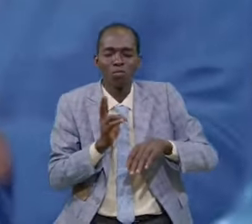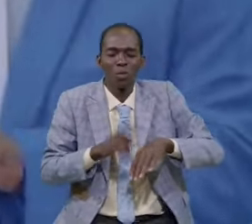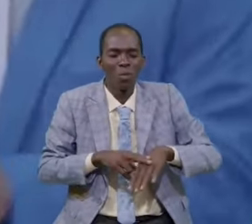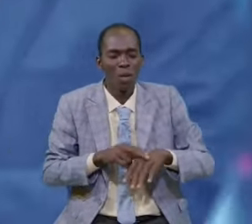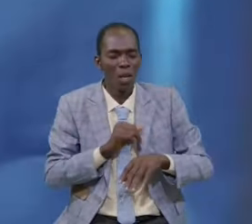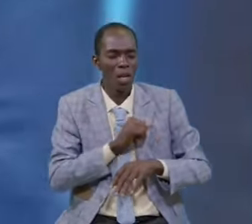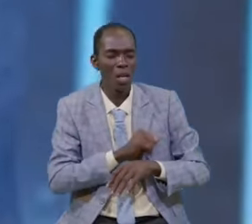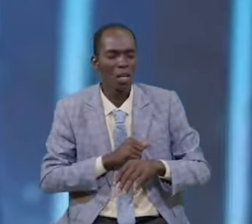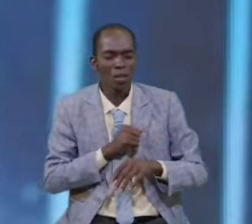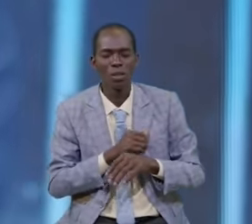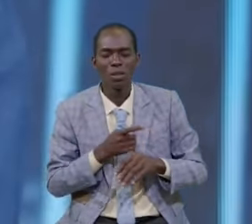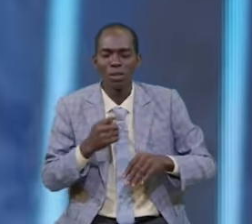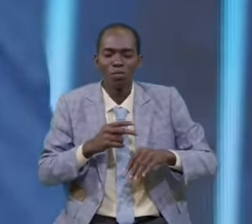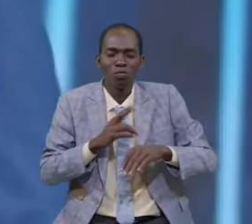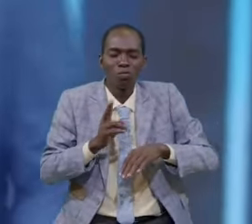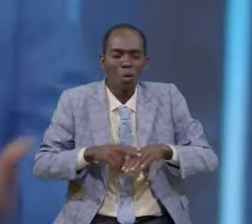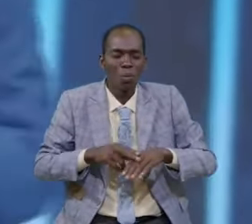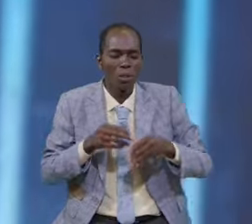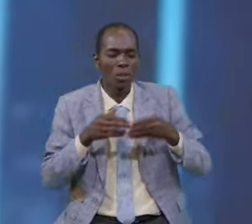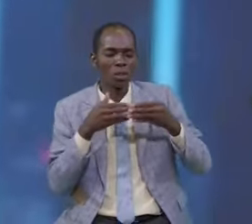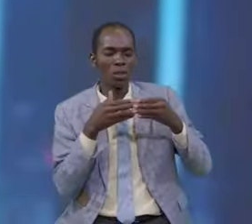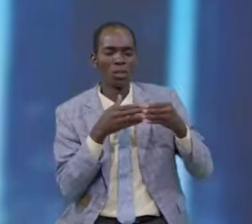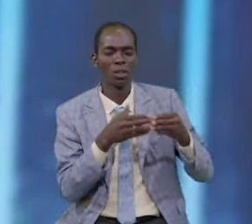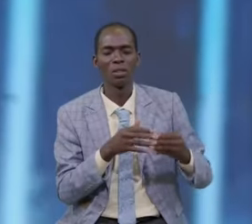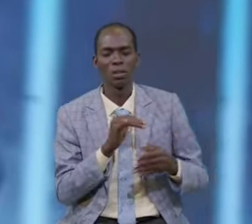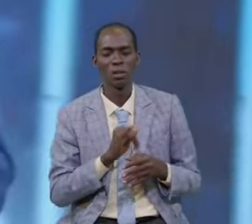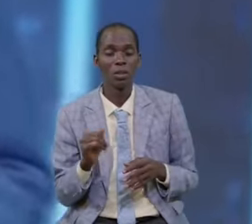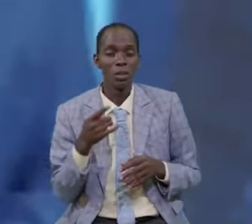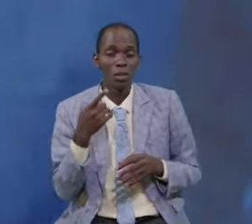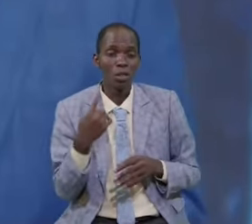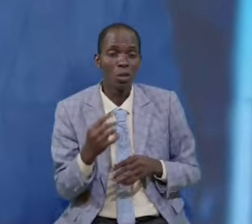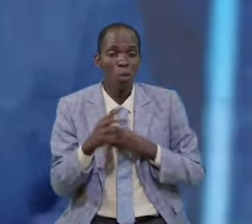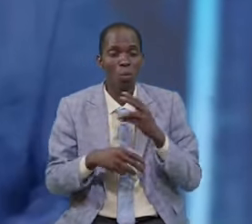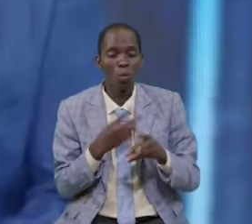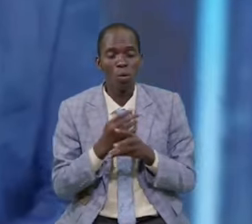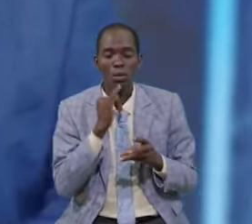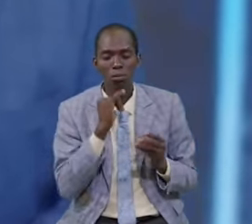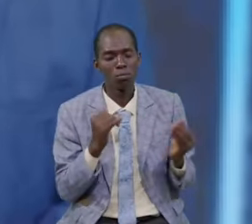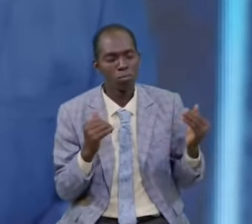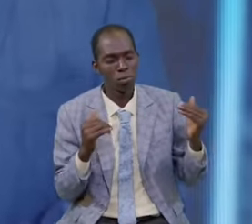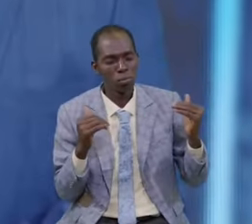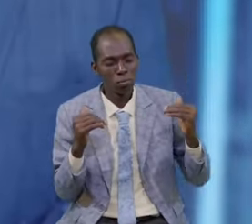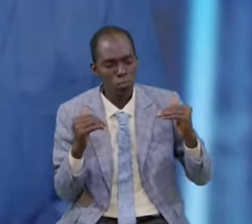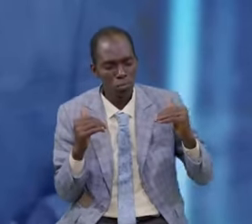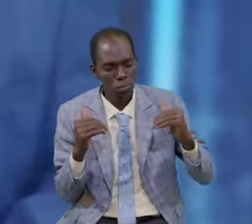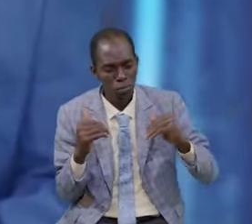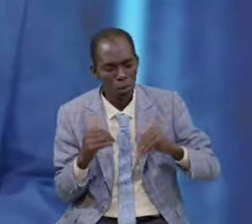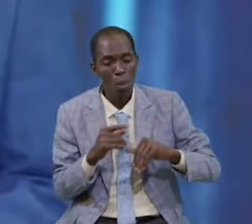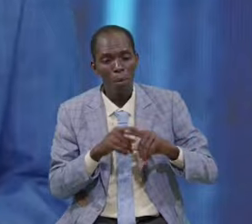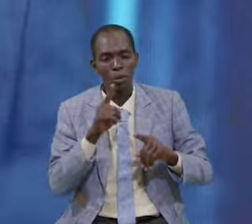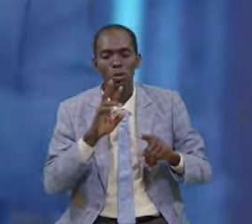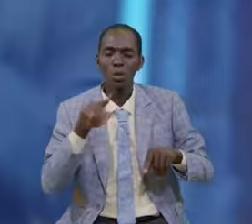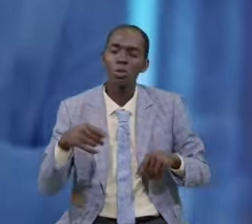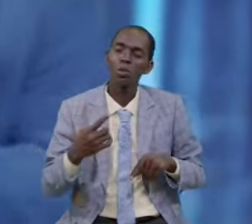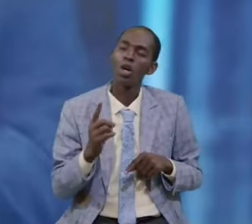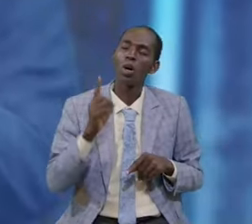direction morale? Le monde est en train de chuter en cela. Est-ce que, et toi, tu veux monter? Parce que la gloire n'est pas en bas. La gloire est en